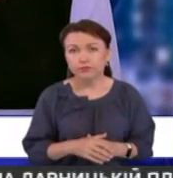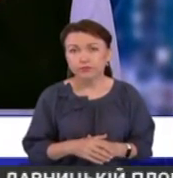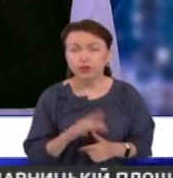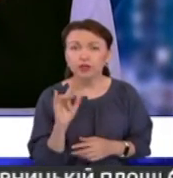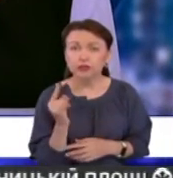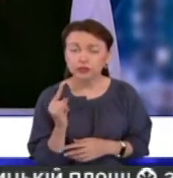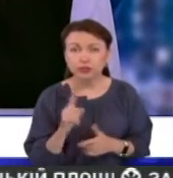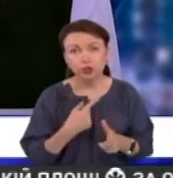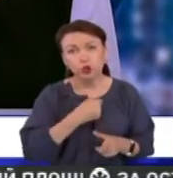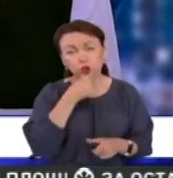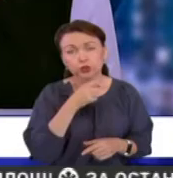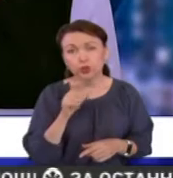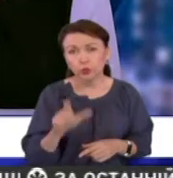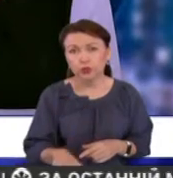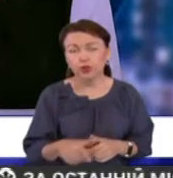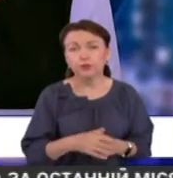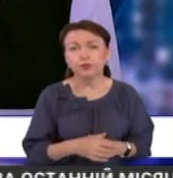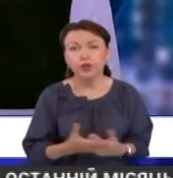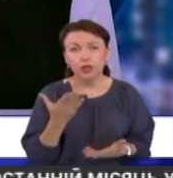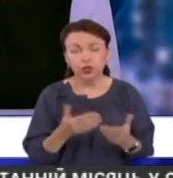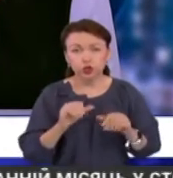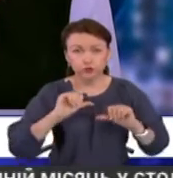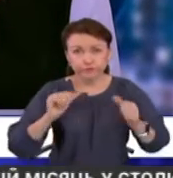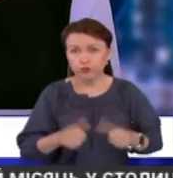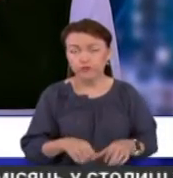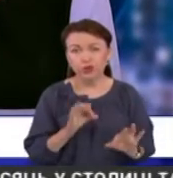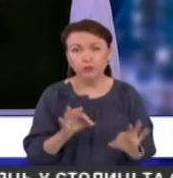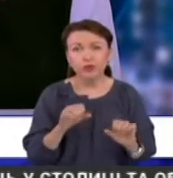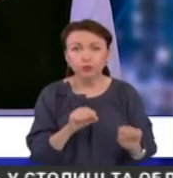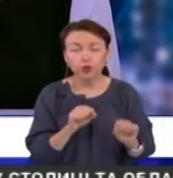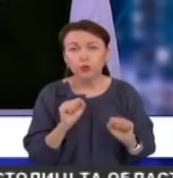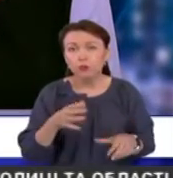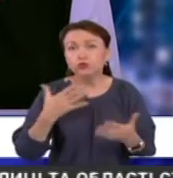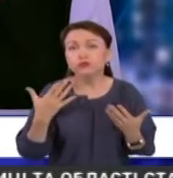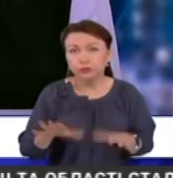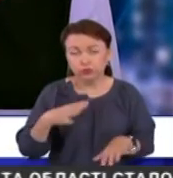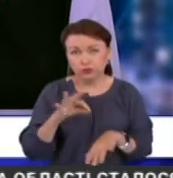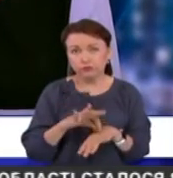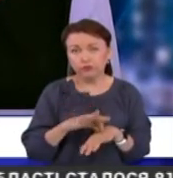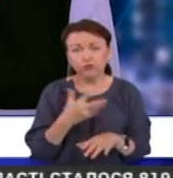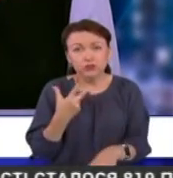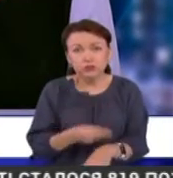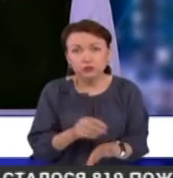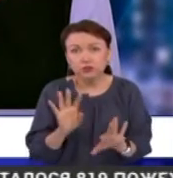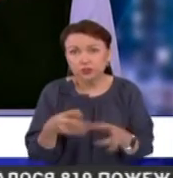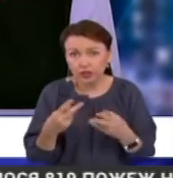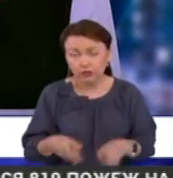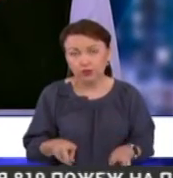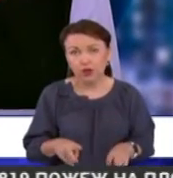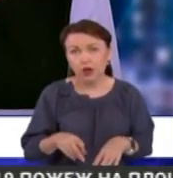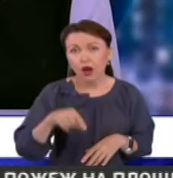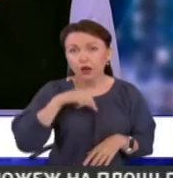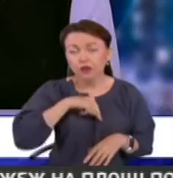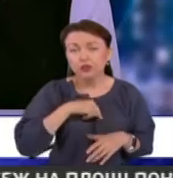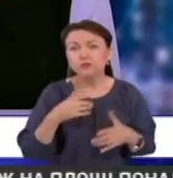Дитина чи доросла людина, якщо сформований нормальний імунітет, а може людина перехворіла цією хворобою, їй вже вакцинатися не буде треба, організм